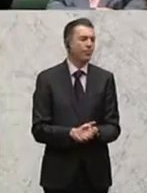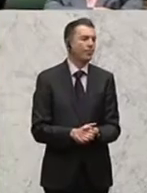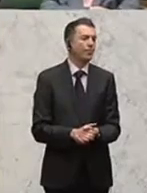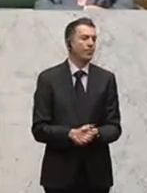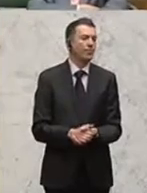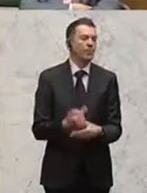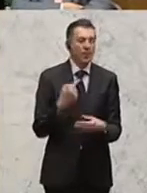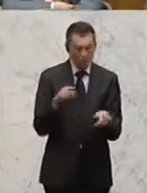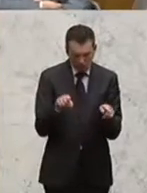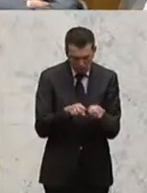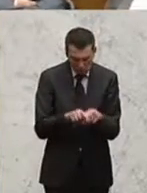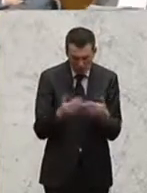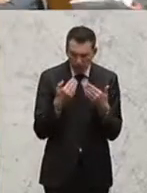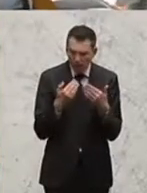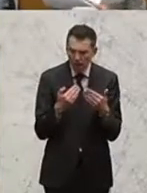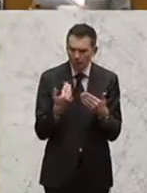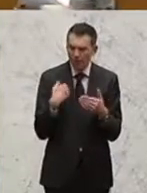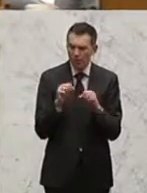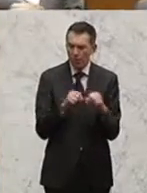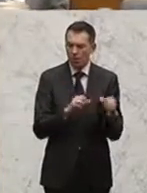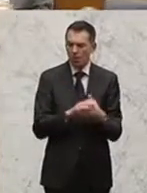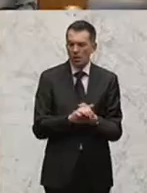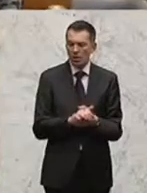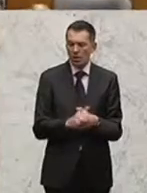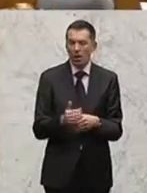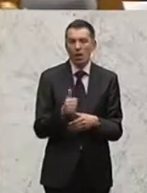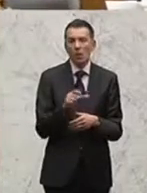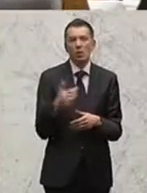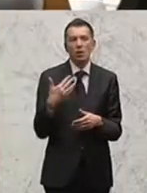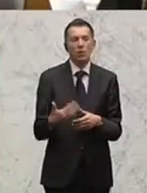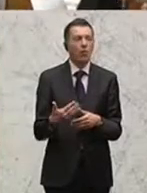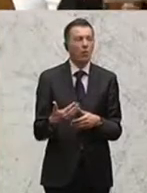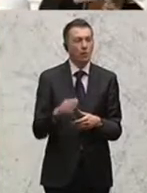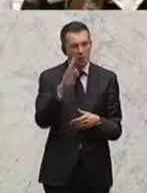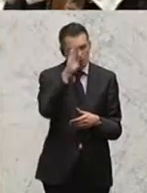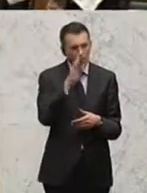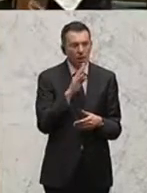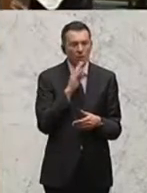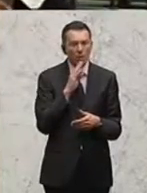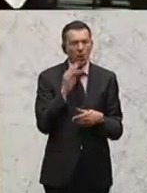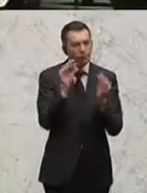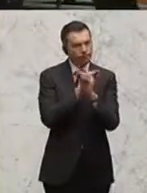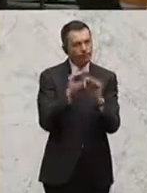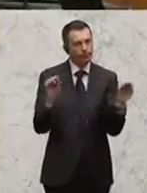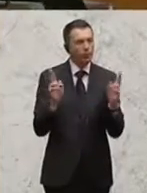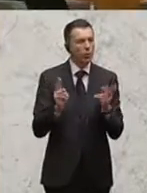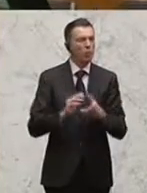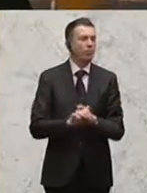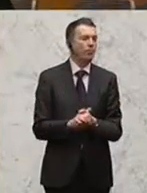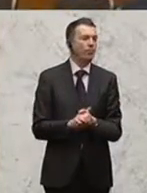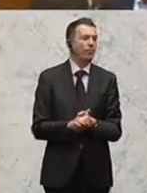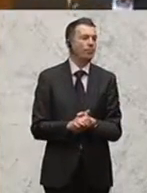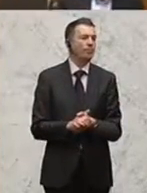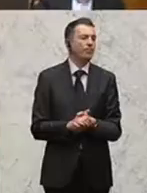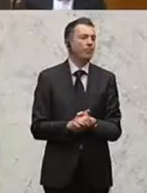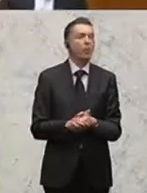Ich sage auch Danke, dass es möglich gewesen ist, dass wir 150 Direktoren informieren konnten